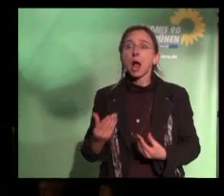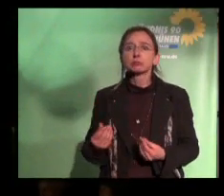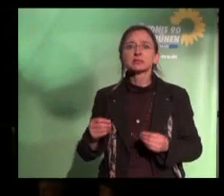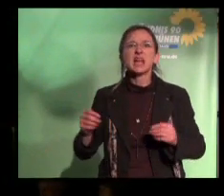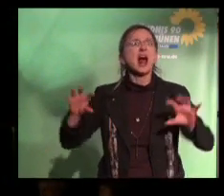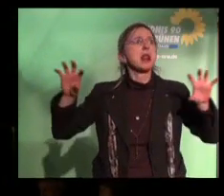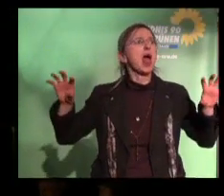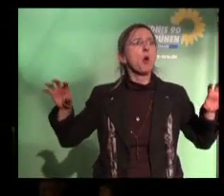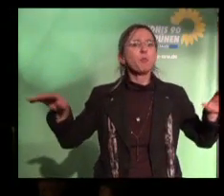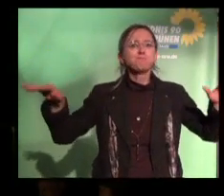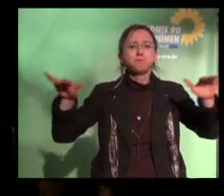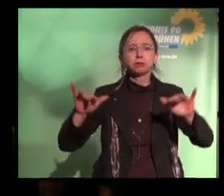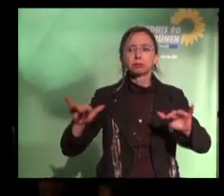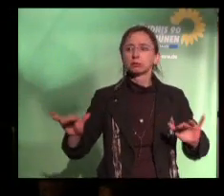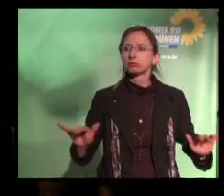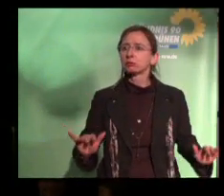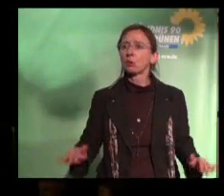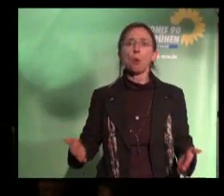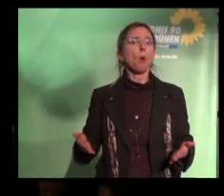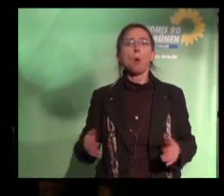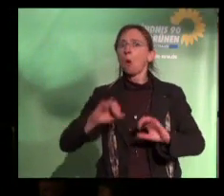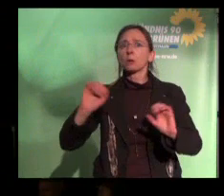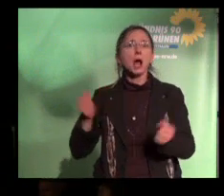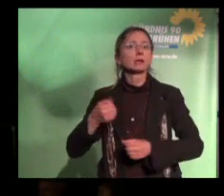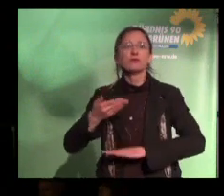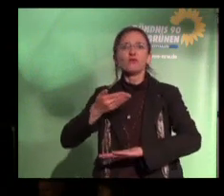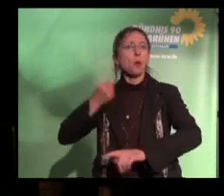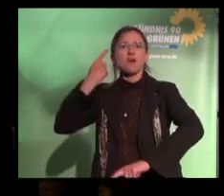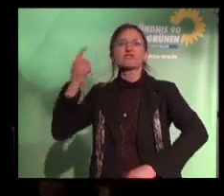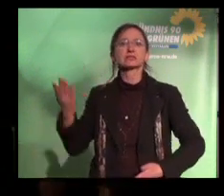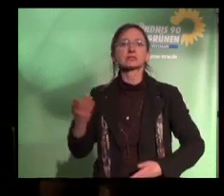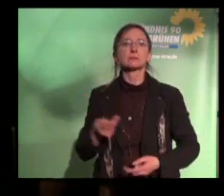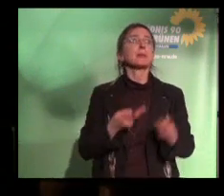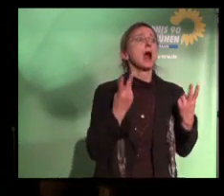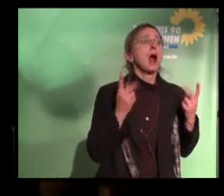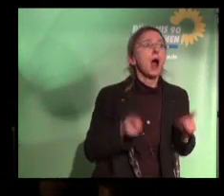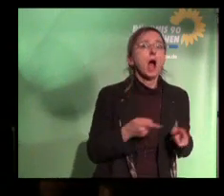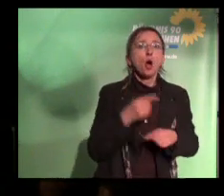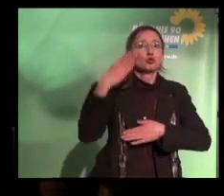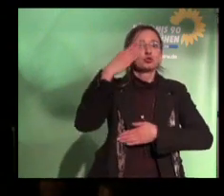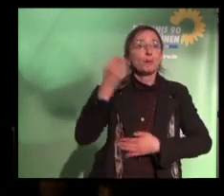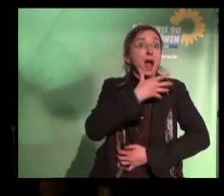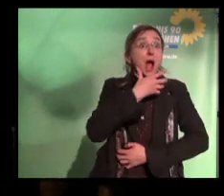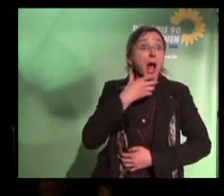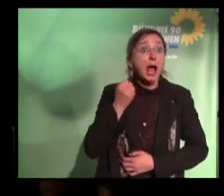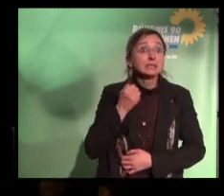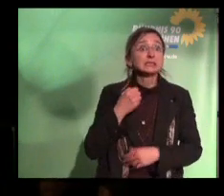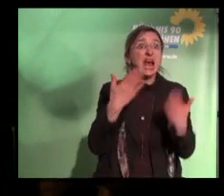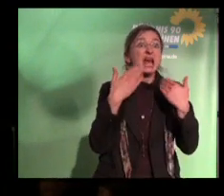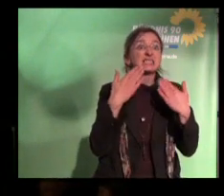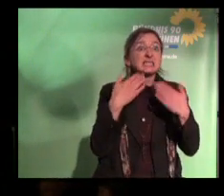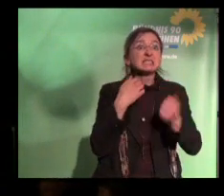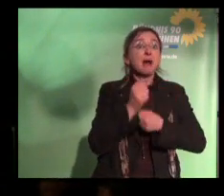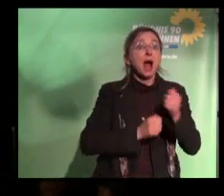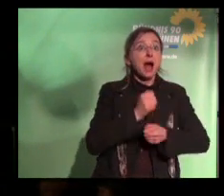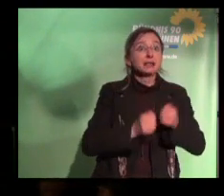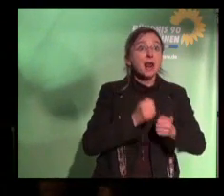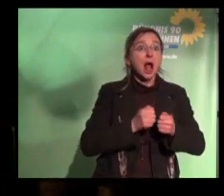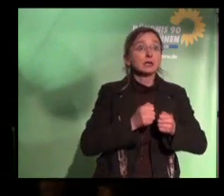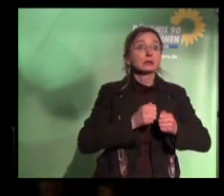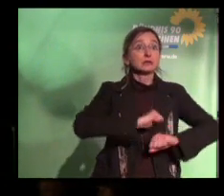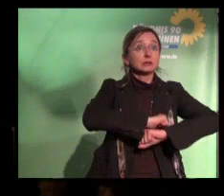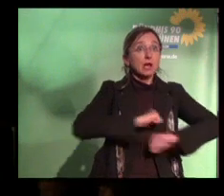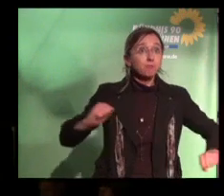vorhersagen, dass der Sommer heiß ist und die Klimaanlage ausfällt, ja, woher soll man das denn wissen, ja, das bringt die ganzen